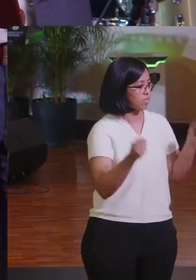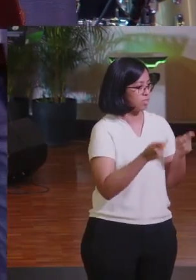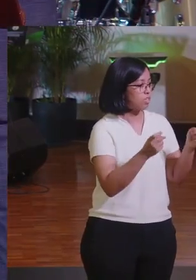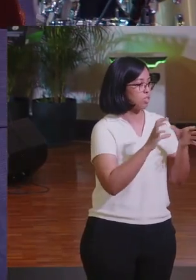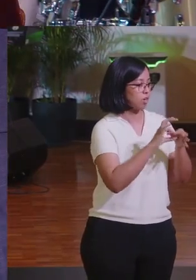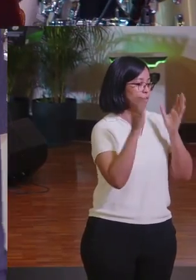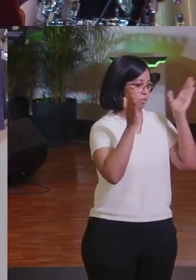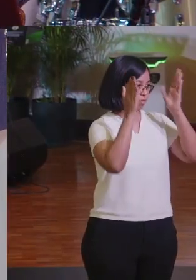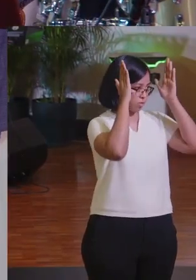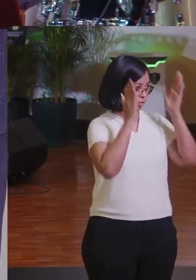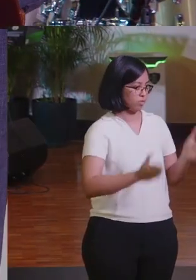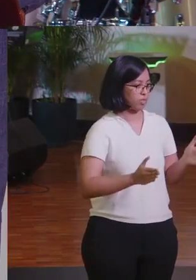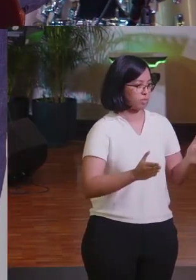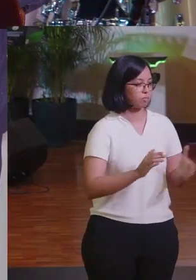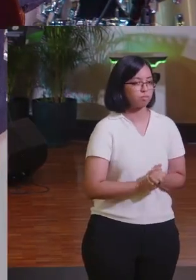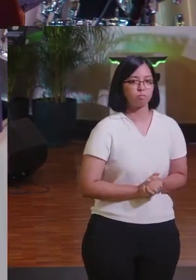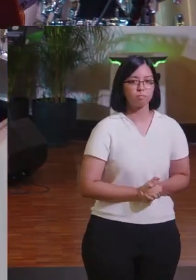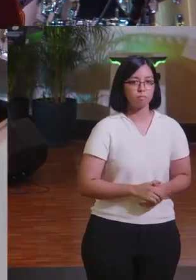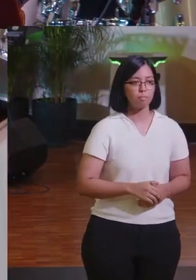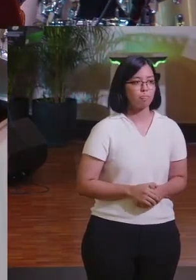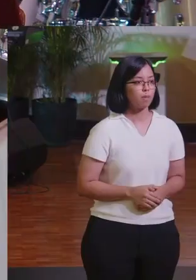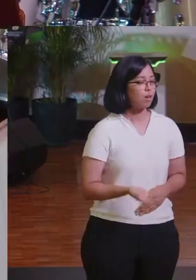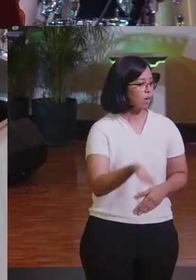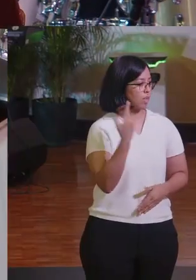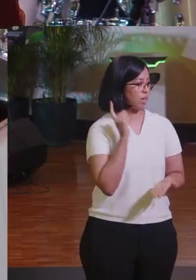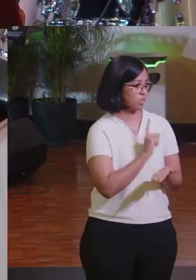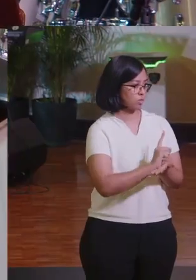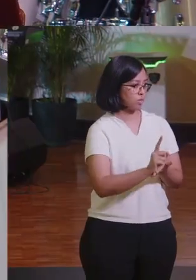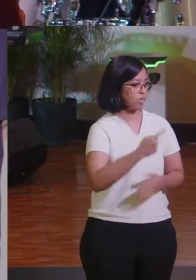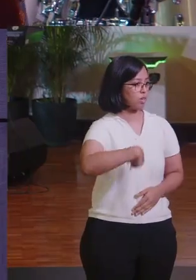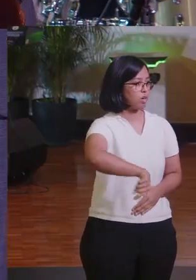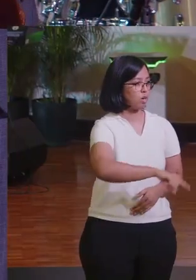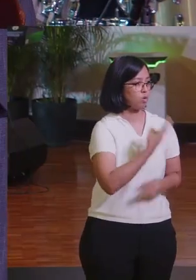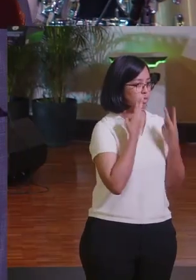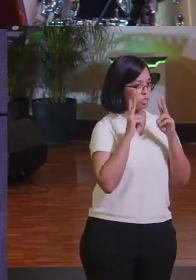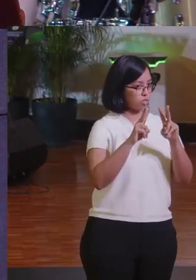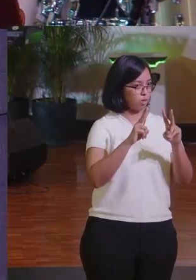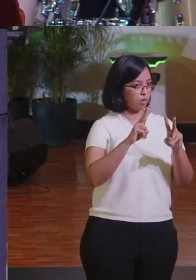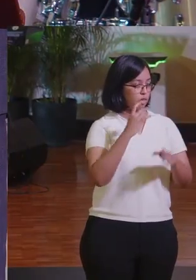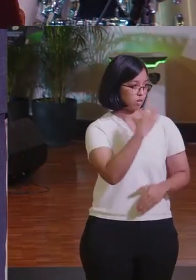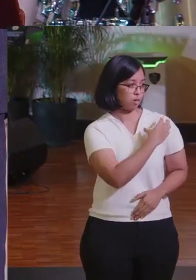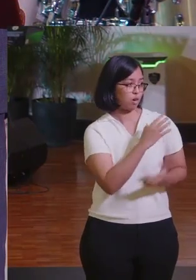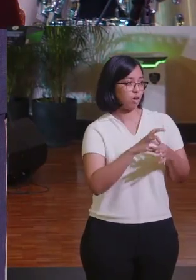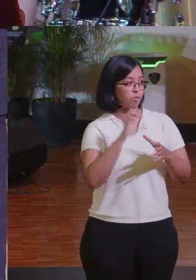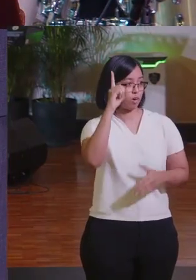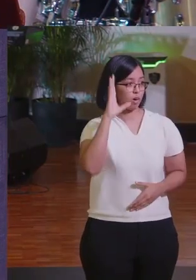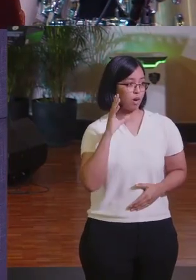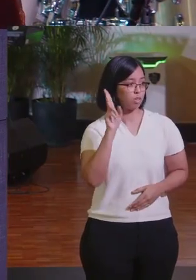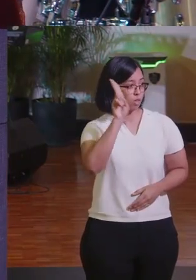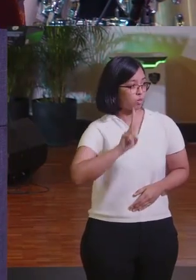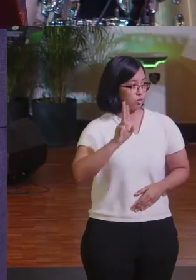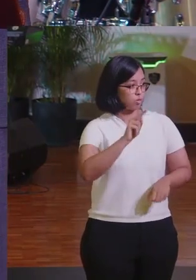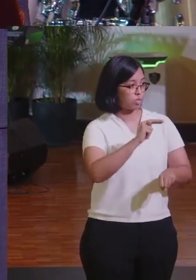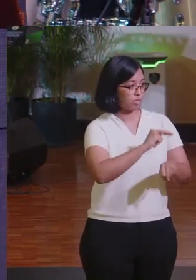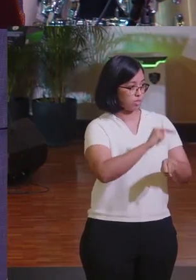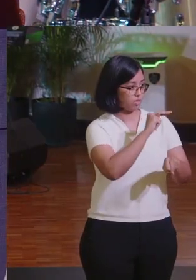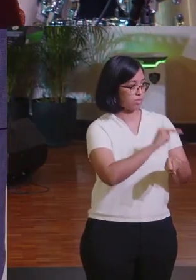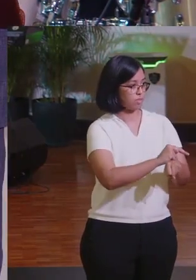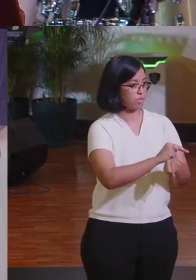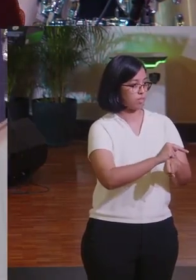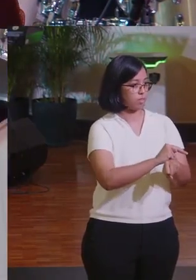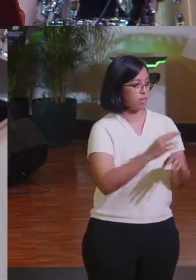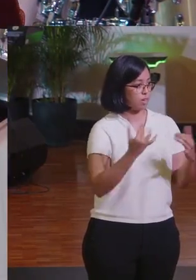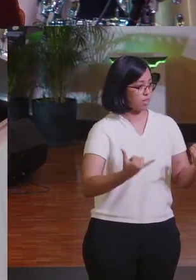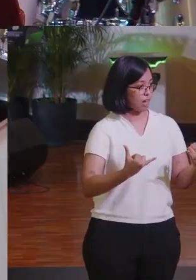siyang nangingibabaw sa kalikasan. Ito naman ang kapangyarihan niya nangingibabaw